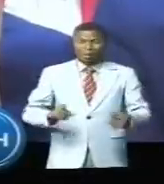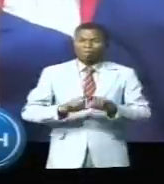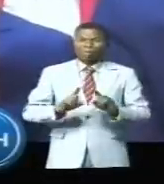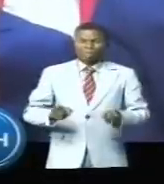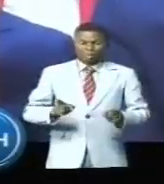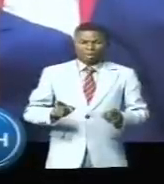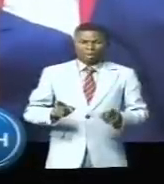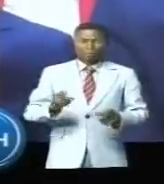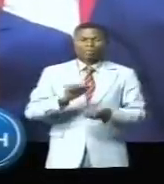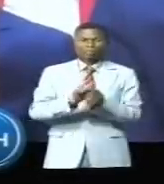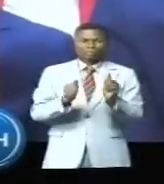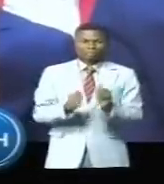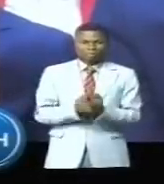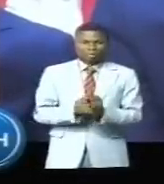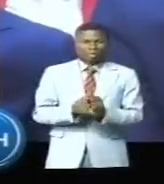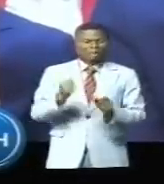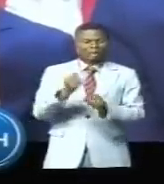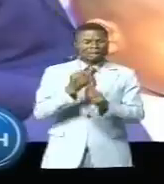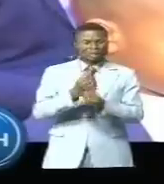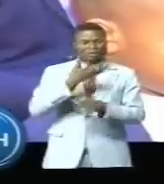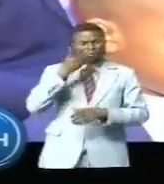Ça sera un très grand événement.